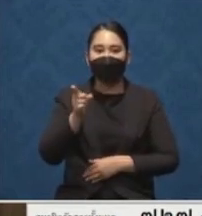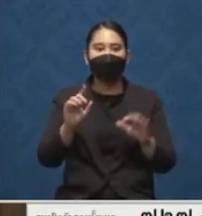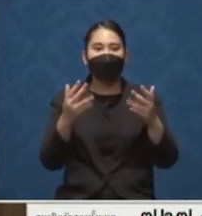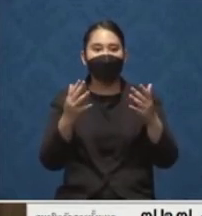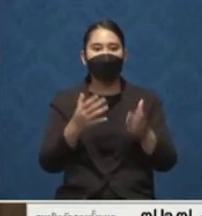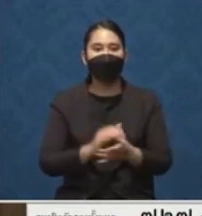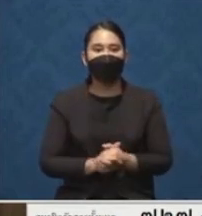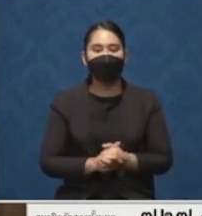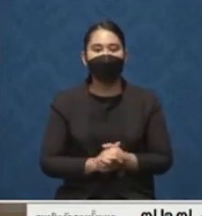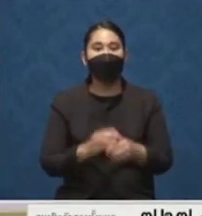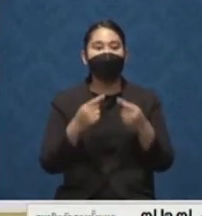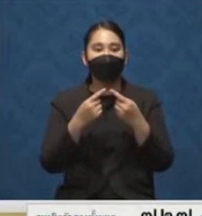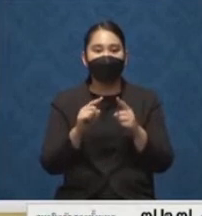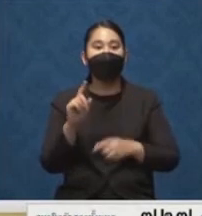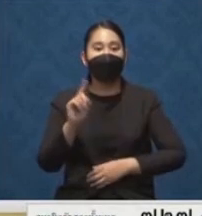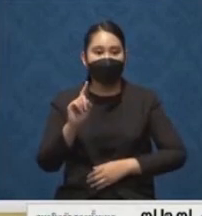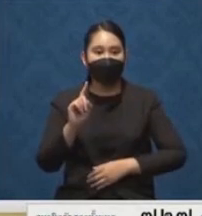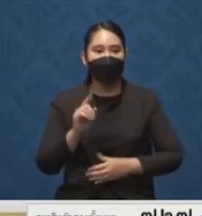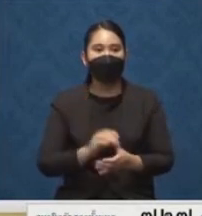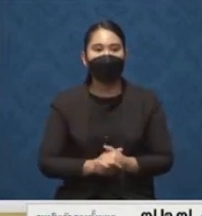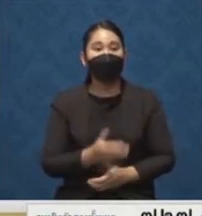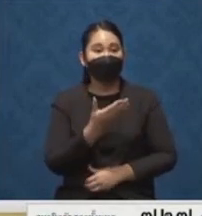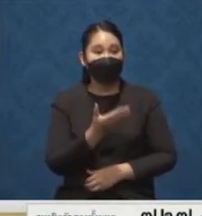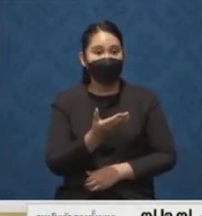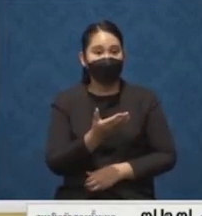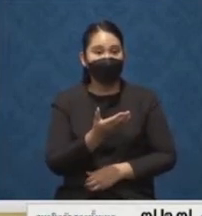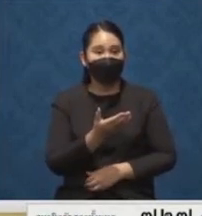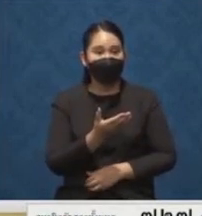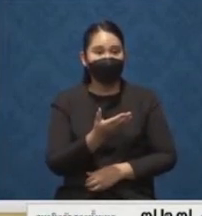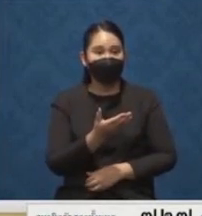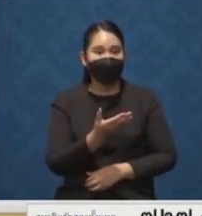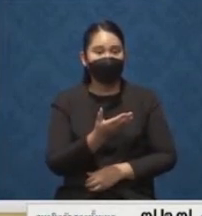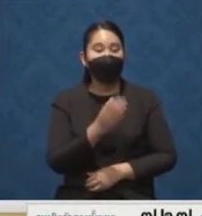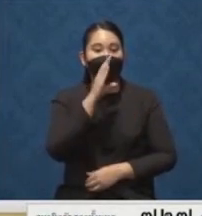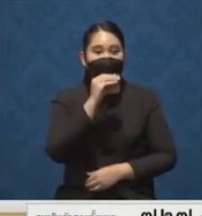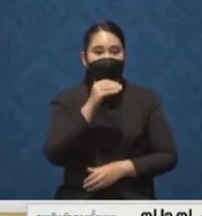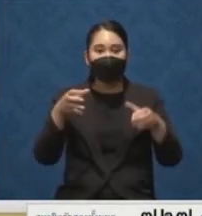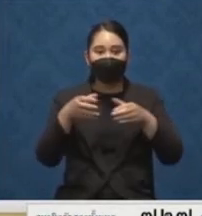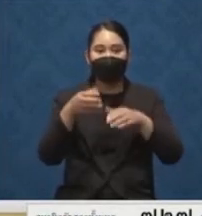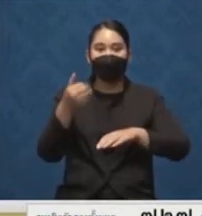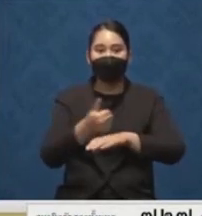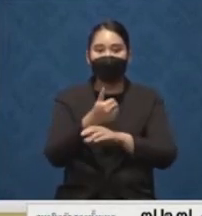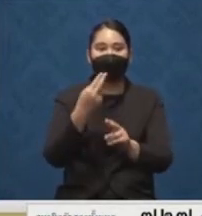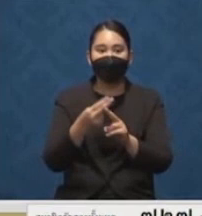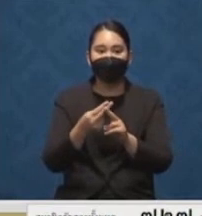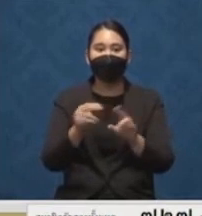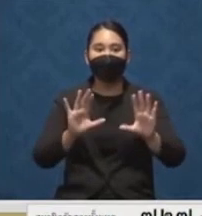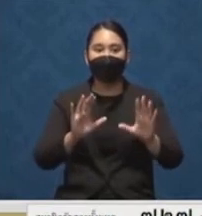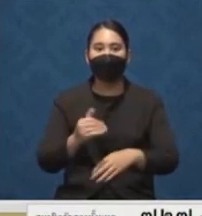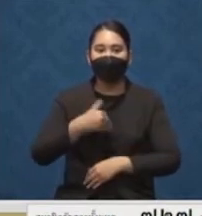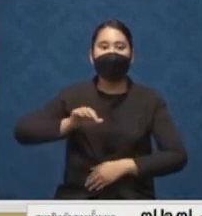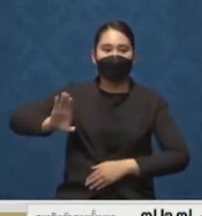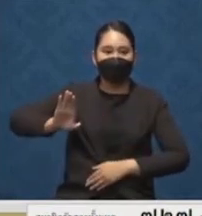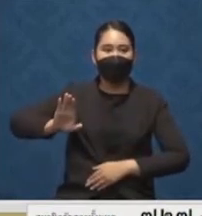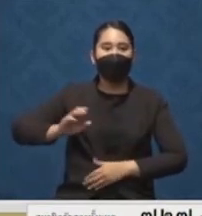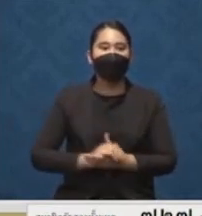ะครับแต่ว่าท่านเสรีก็กรุณาสักนิดไม่ต้องไปเอ่ยชื่อพรรคเขาพรรคเขามีคุณค่าอย่าง